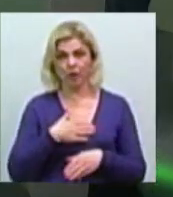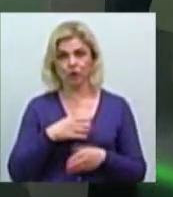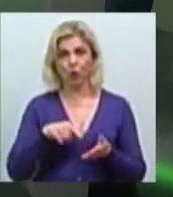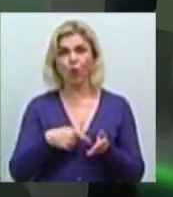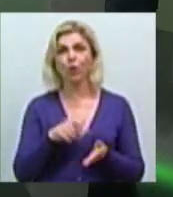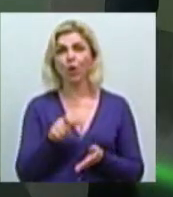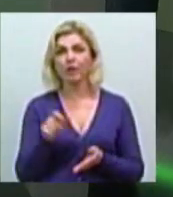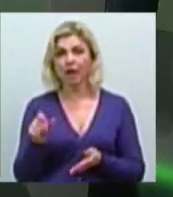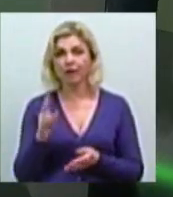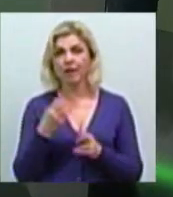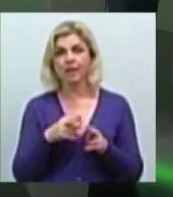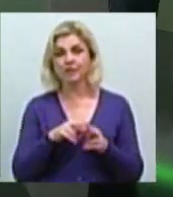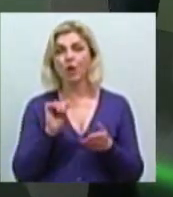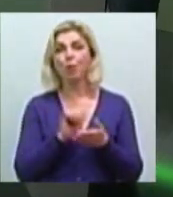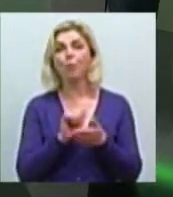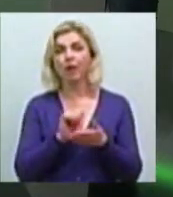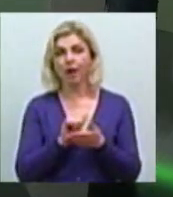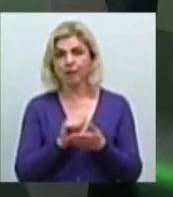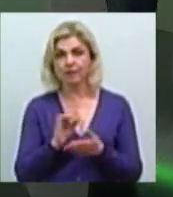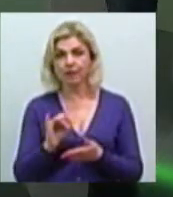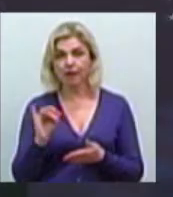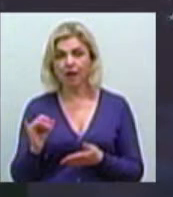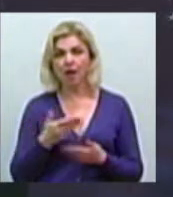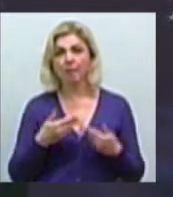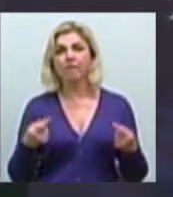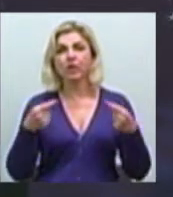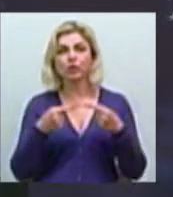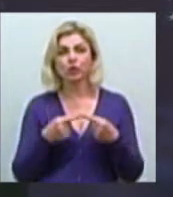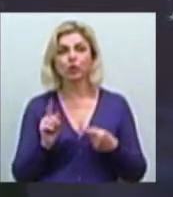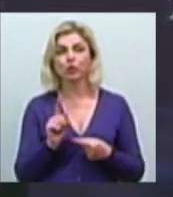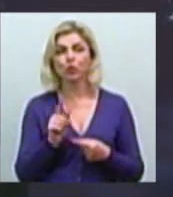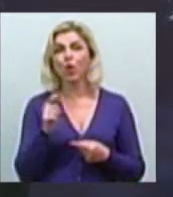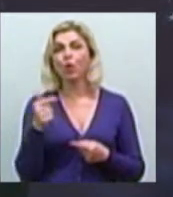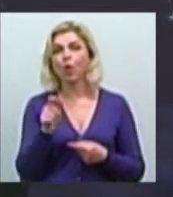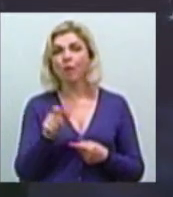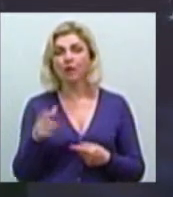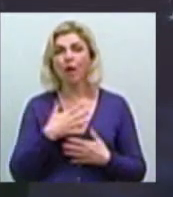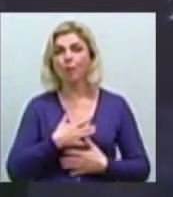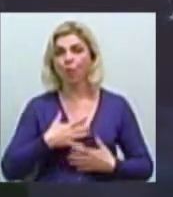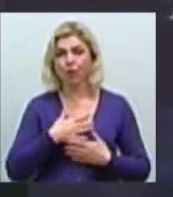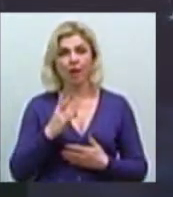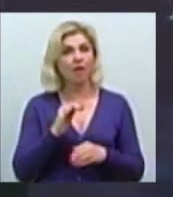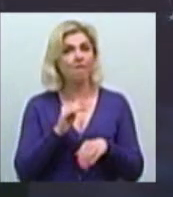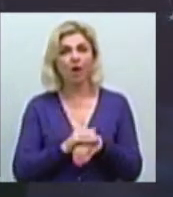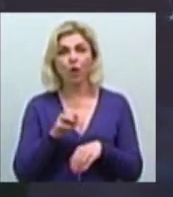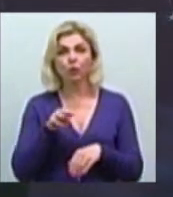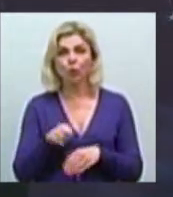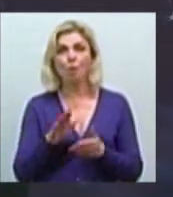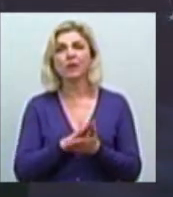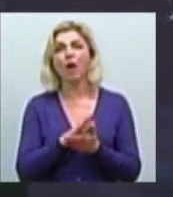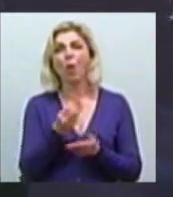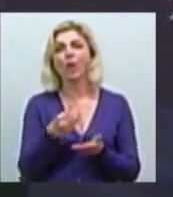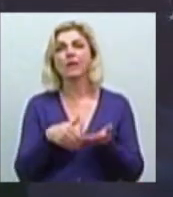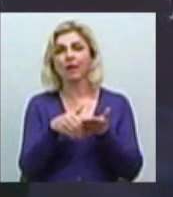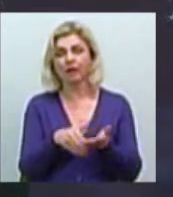городян на ці публікації, ми визначились з тим, що громадяни обурені не самим фактом благодійності або